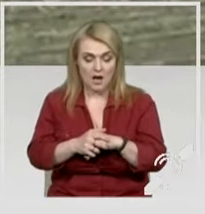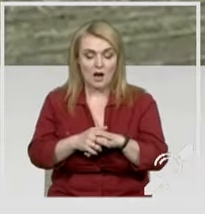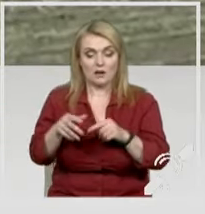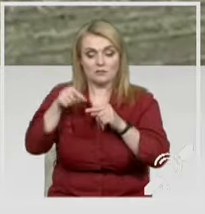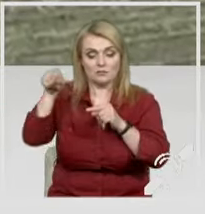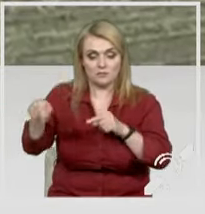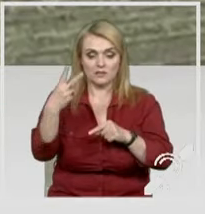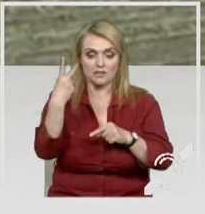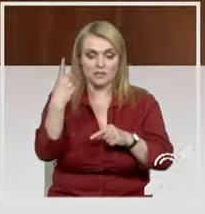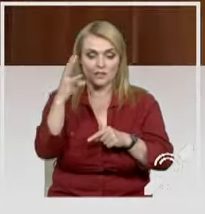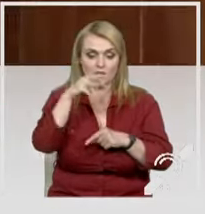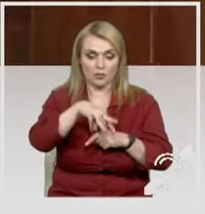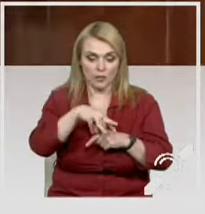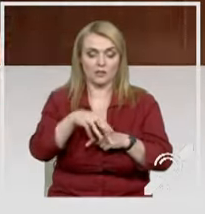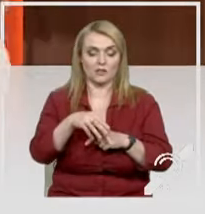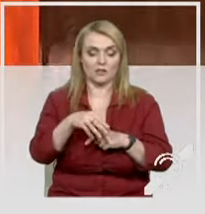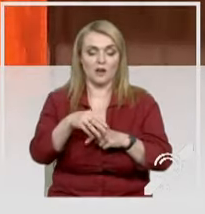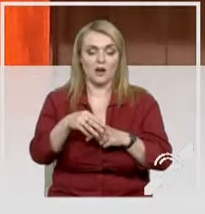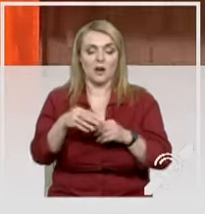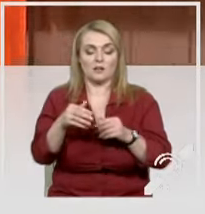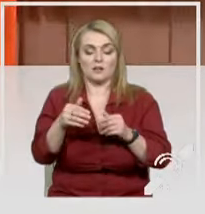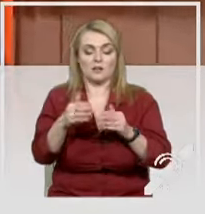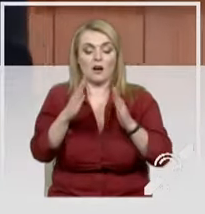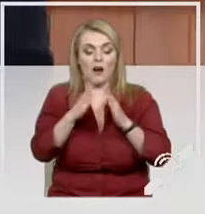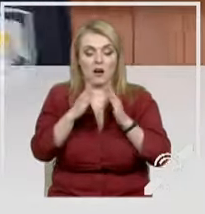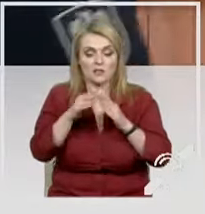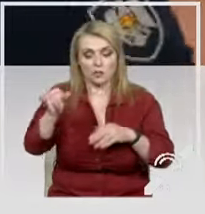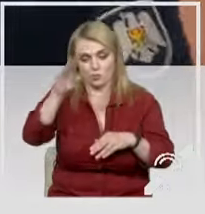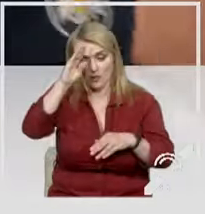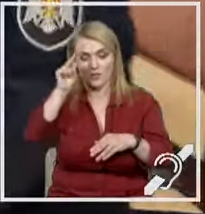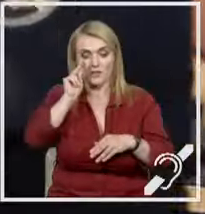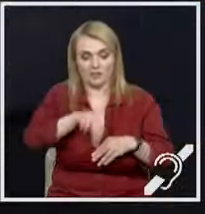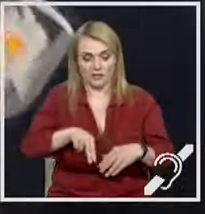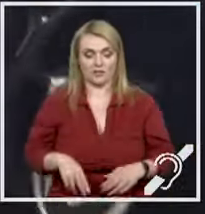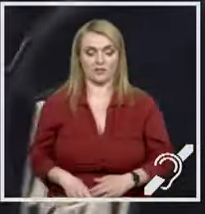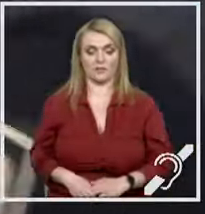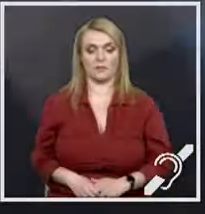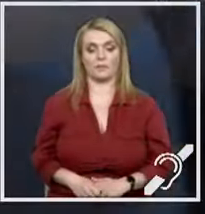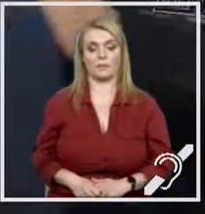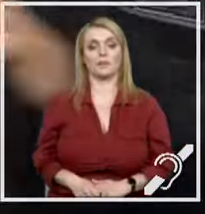suspectului din raionul Telenești. În prezent, el se află în arest preventiv pentru 30 de zile.